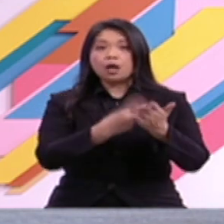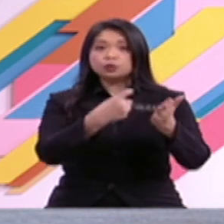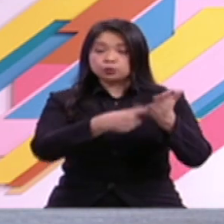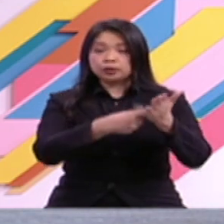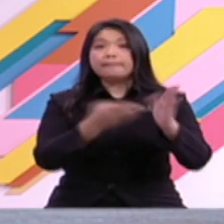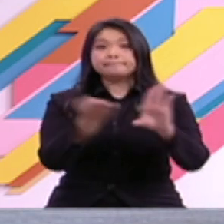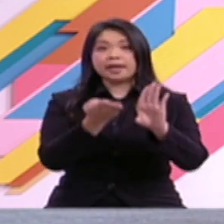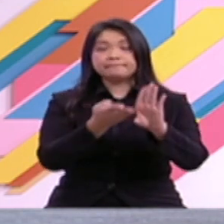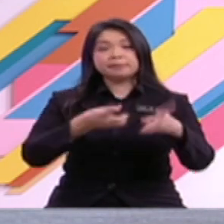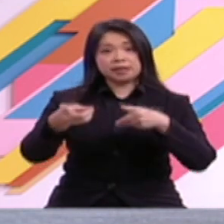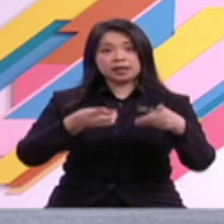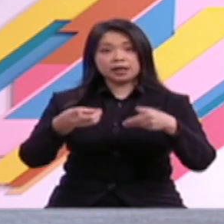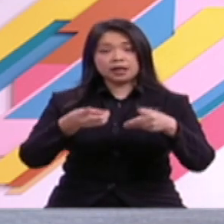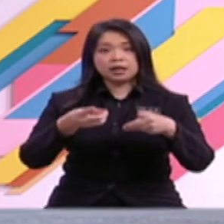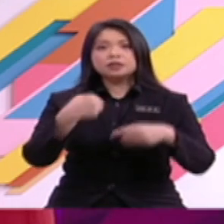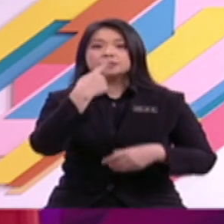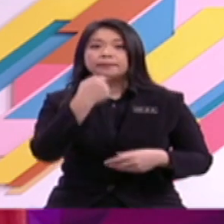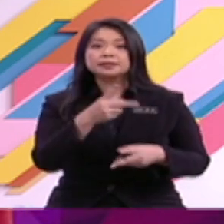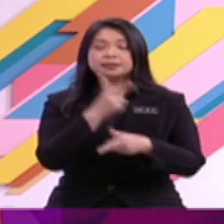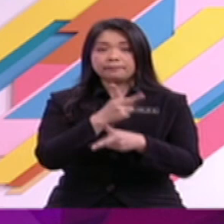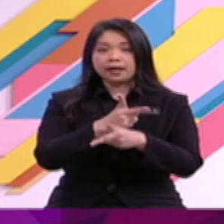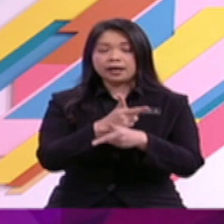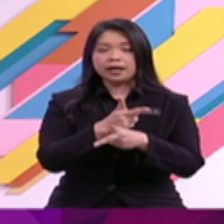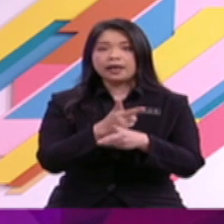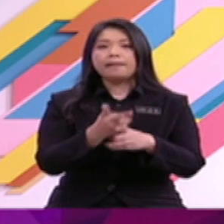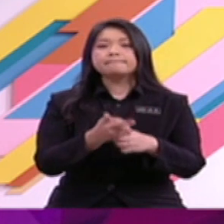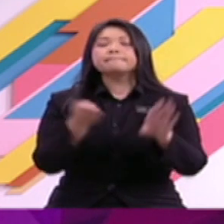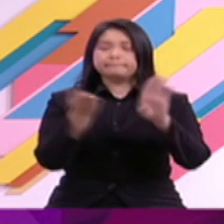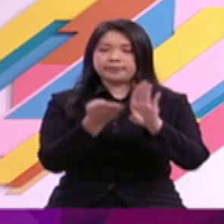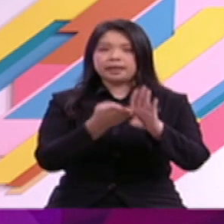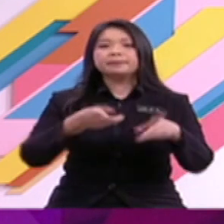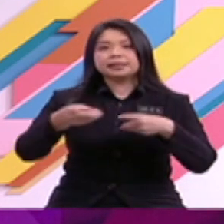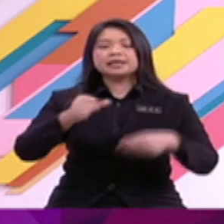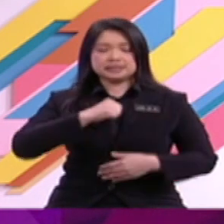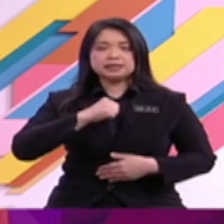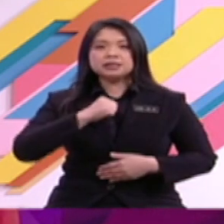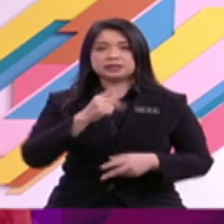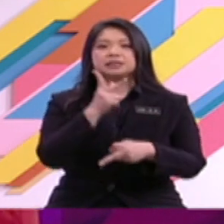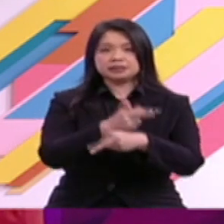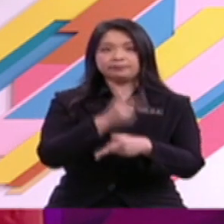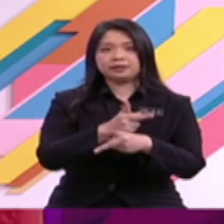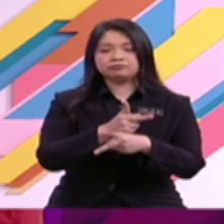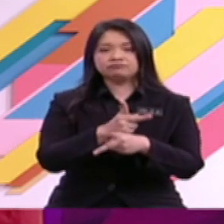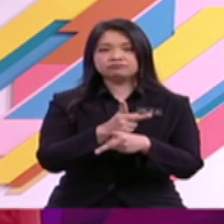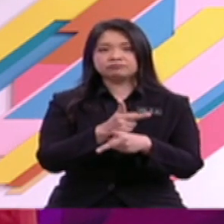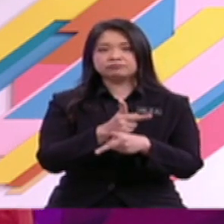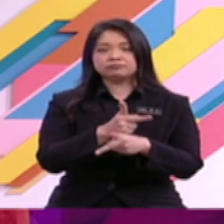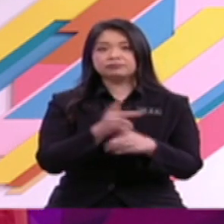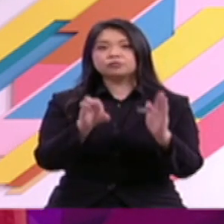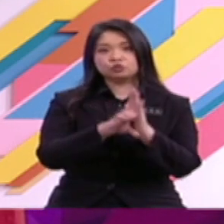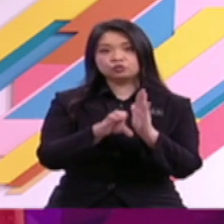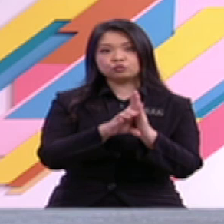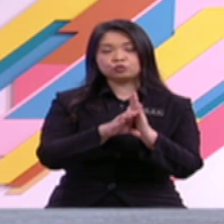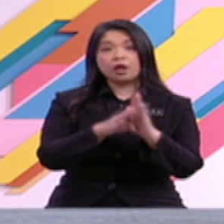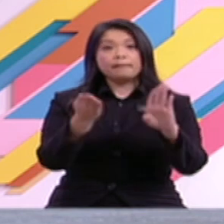di bank pedagangan bisa Pihak mana yang sempit penanya bank pedagang sendiri yang simpan Oh contohnya Benge